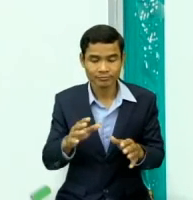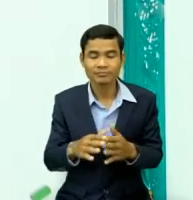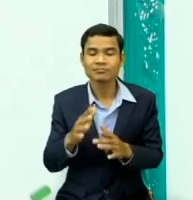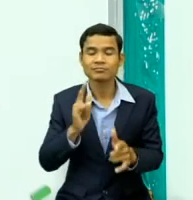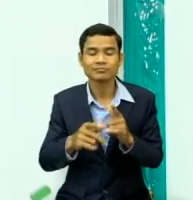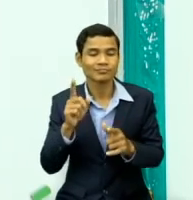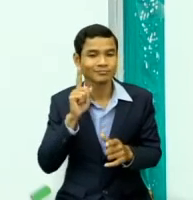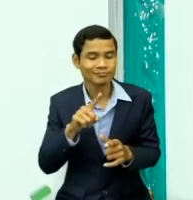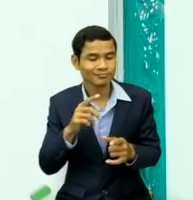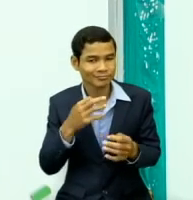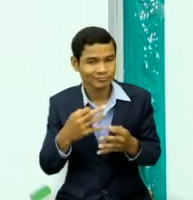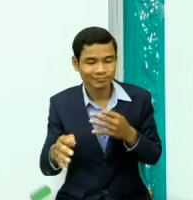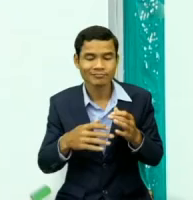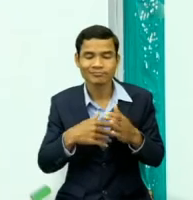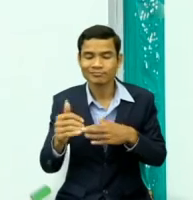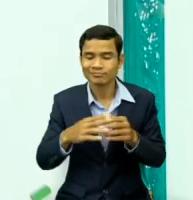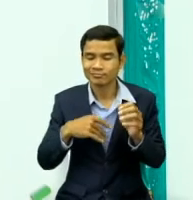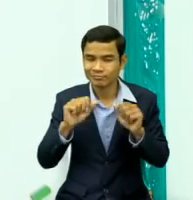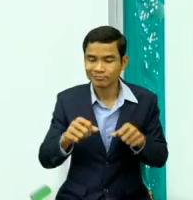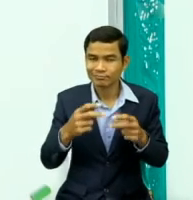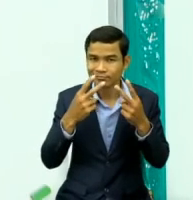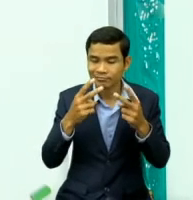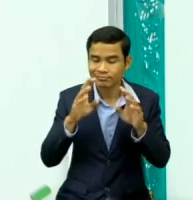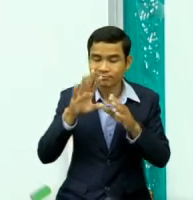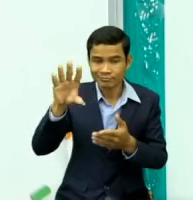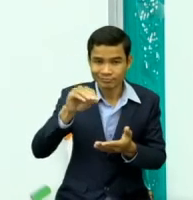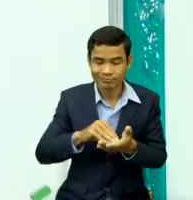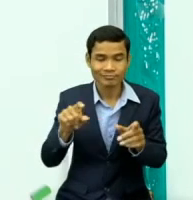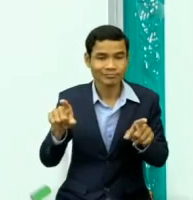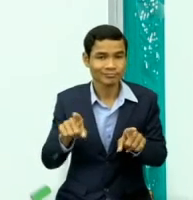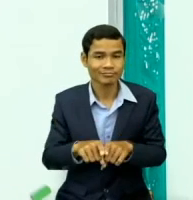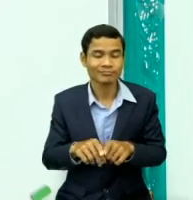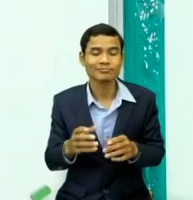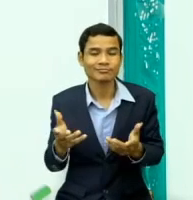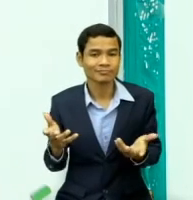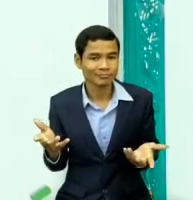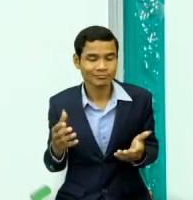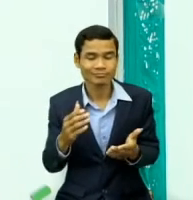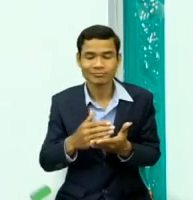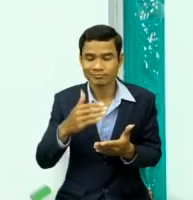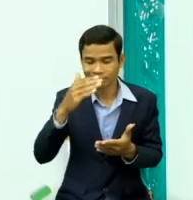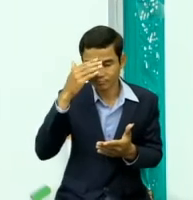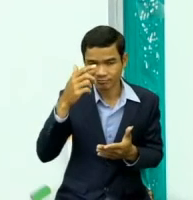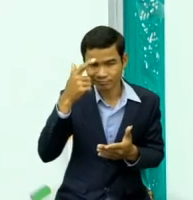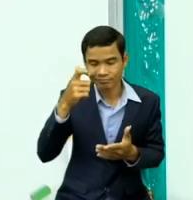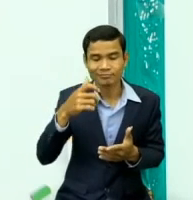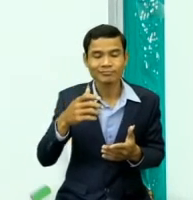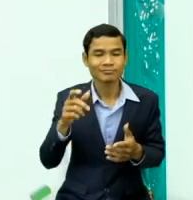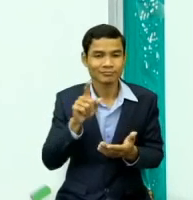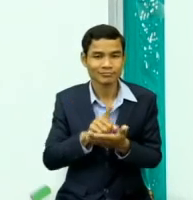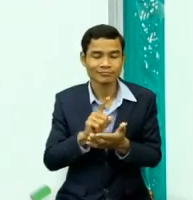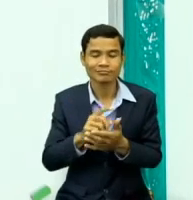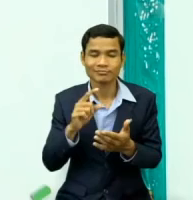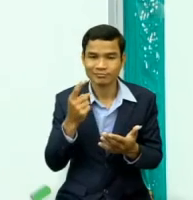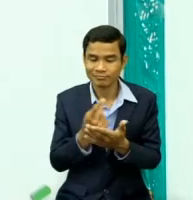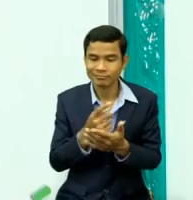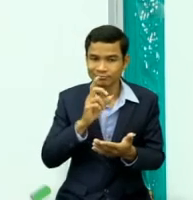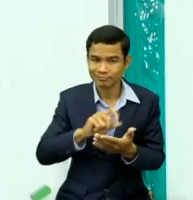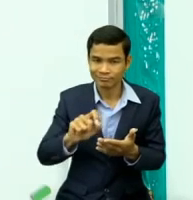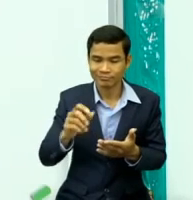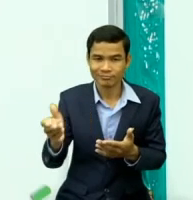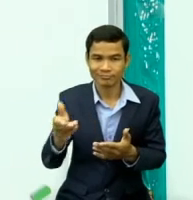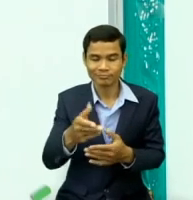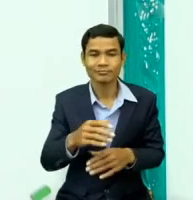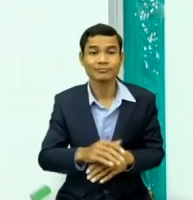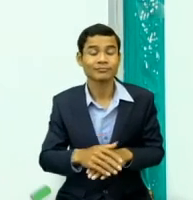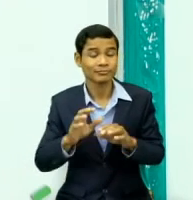trầm trầy con ái cài ở bàn trầm trầy này con ná cha chẳng ná con đây từ chiếc con chan đã ở từ con ban cho rùm sẽ xề